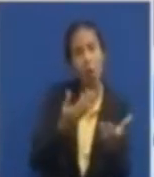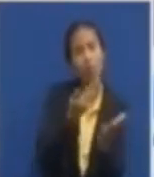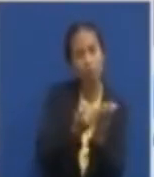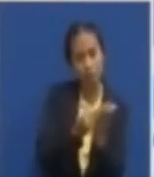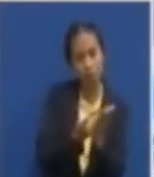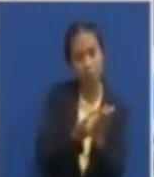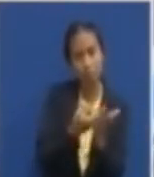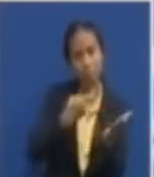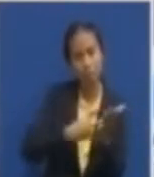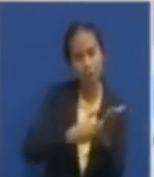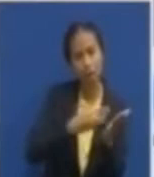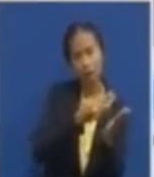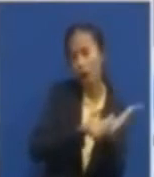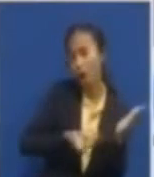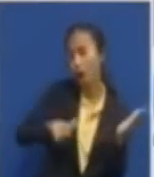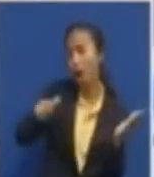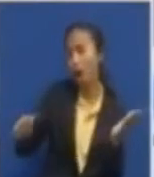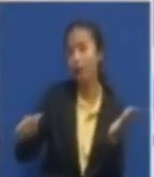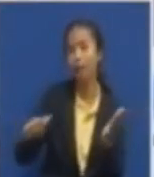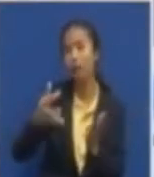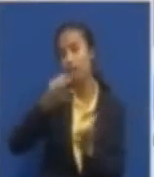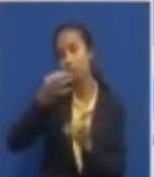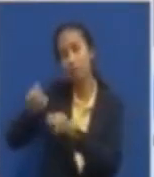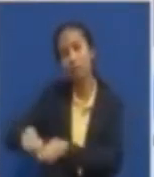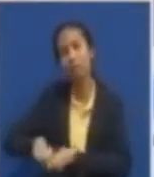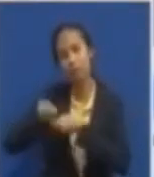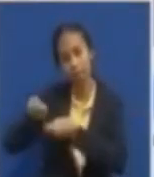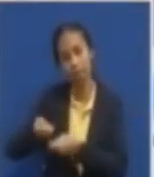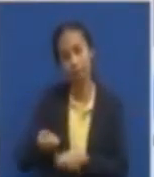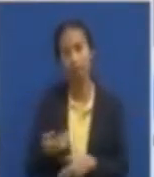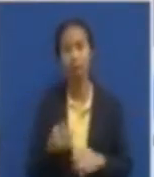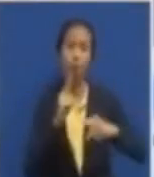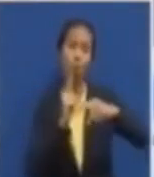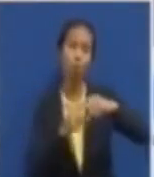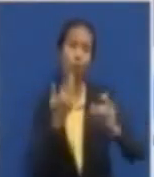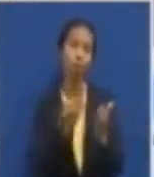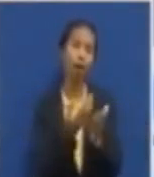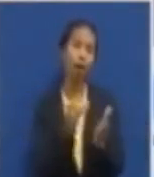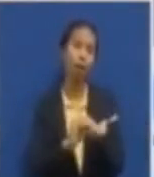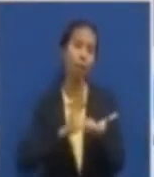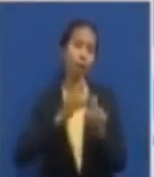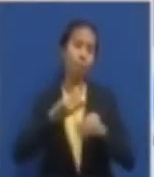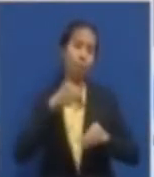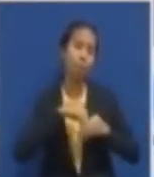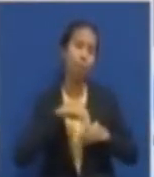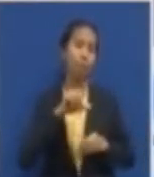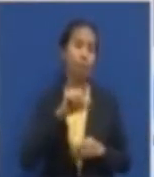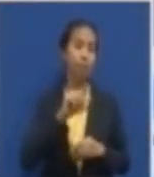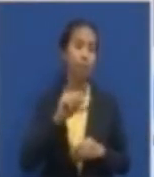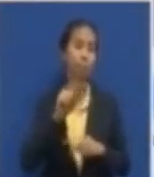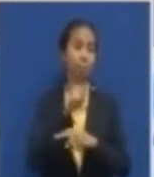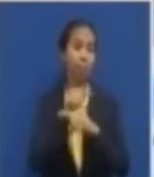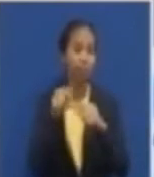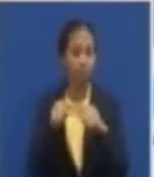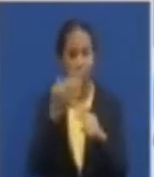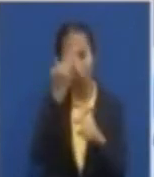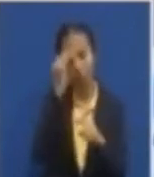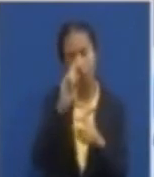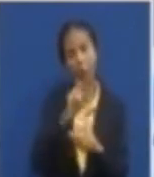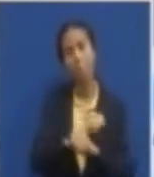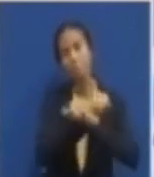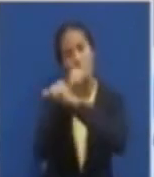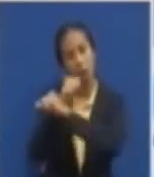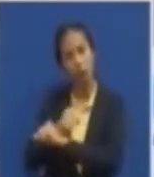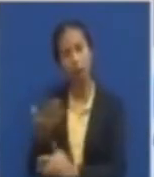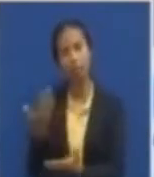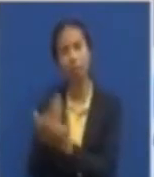คืนเกษตรกรไปบวกกำไรสักประมาณ 20% เพื่อไม่ให้เกษตรกรนั้นสิ้นเนื้อประดาตัวอันนี้เป็นหลักของการ